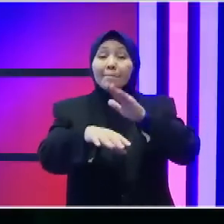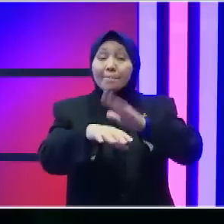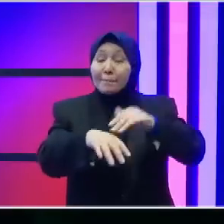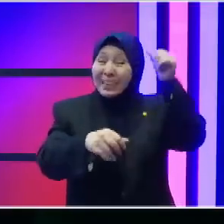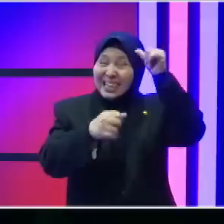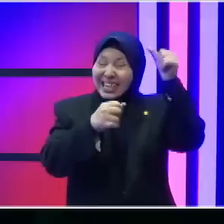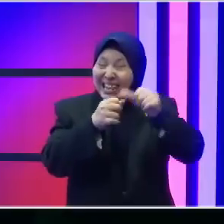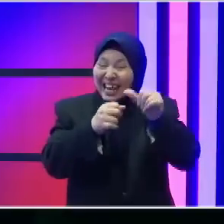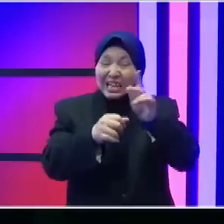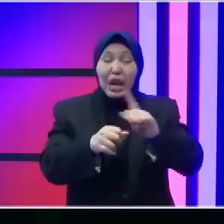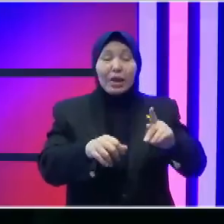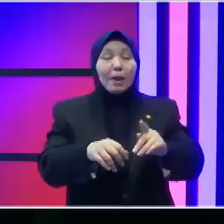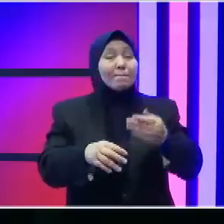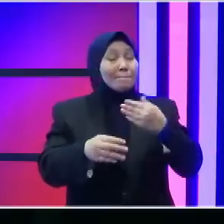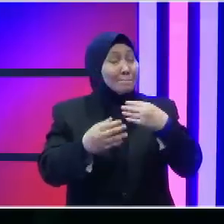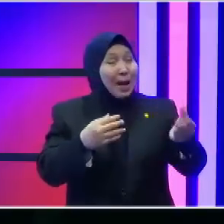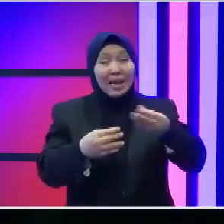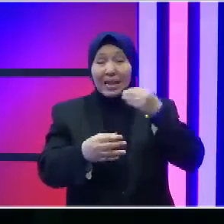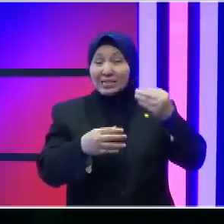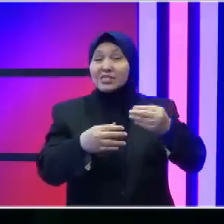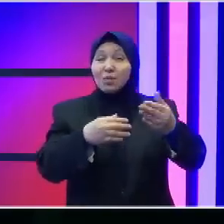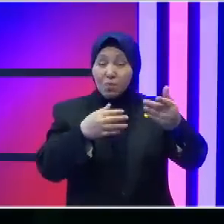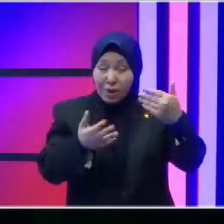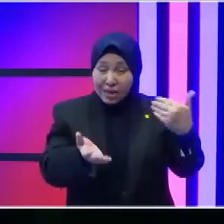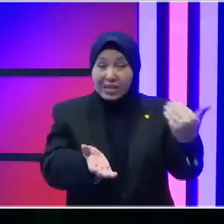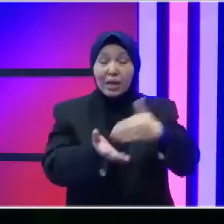Ingatkan balik kepada fitrah. Rupa-rupanya